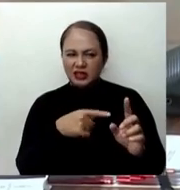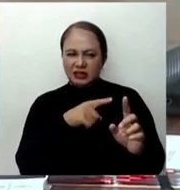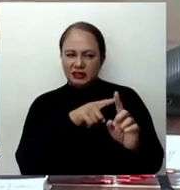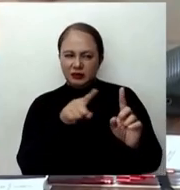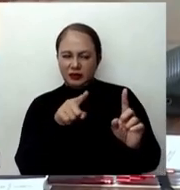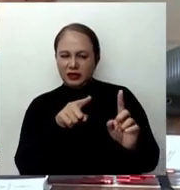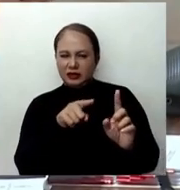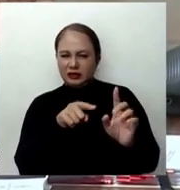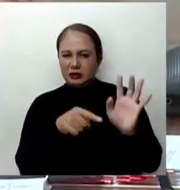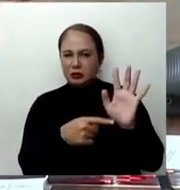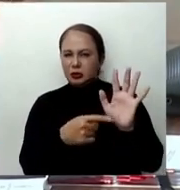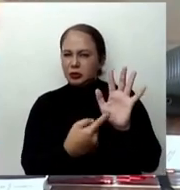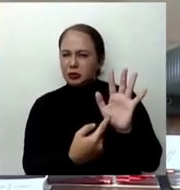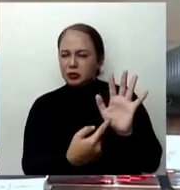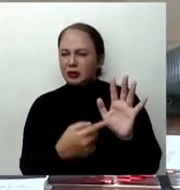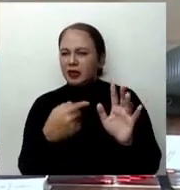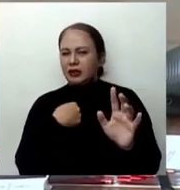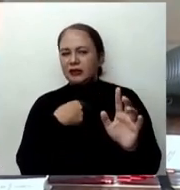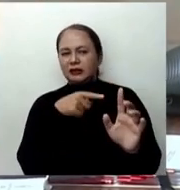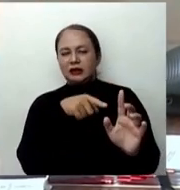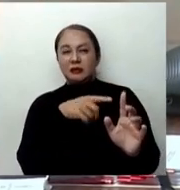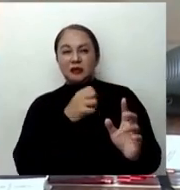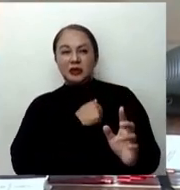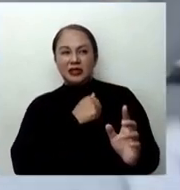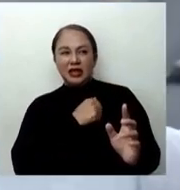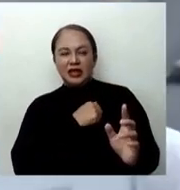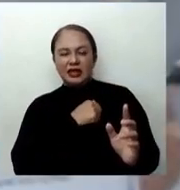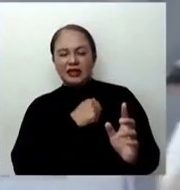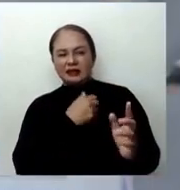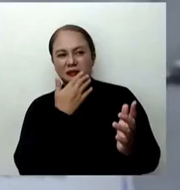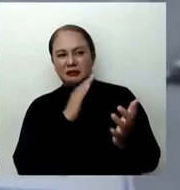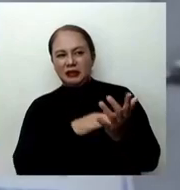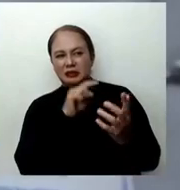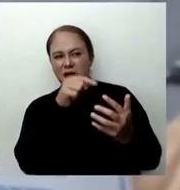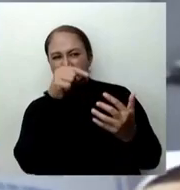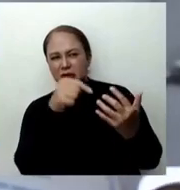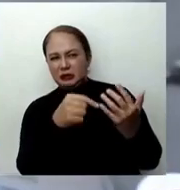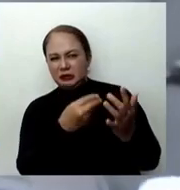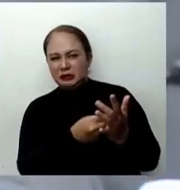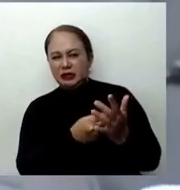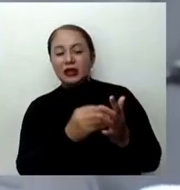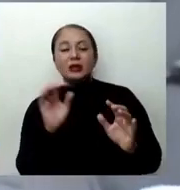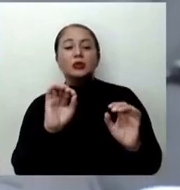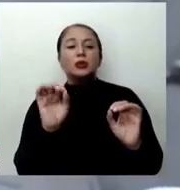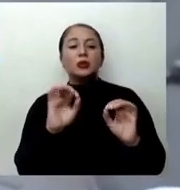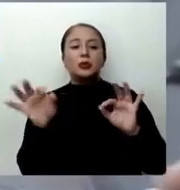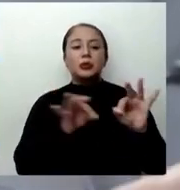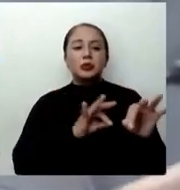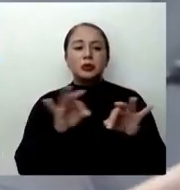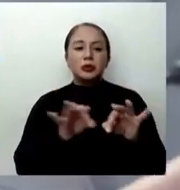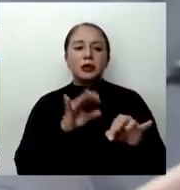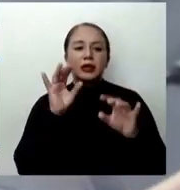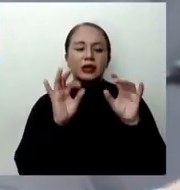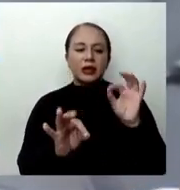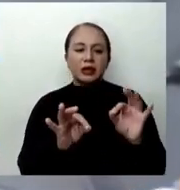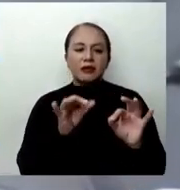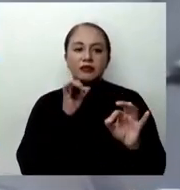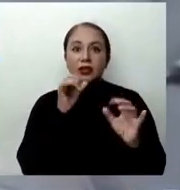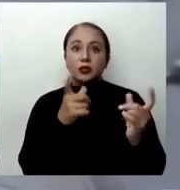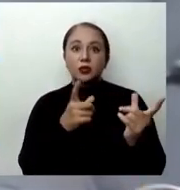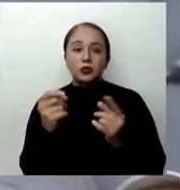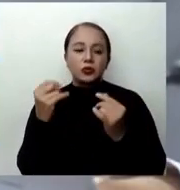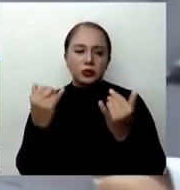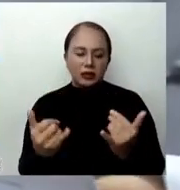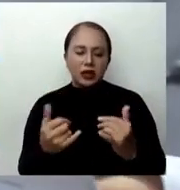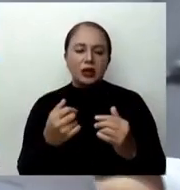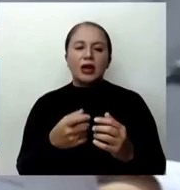para mapapasama yung ating mga military and uniform personnel. Ang sinasabi lang po natin, kung hindi po tayo a-action ngayon, palaki po